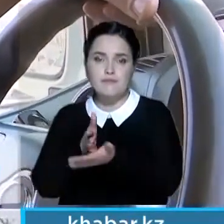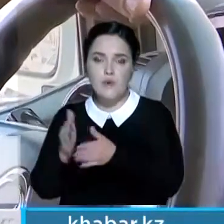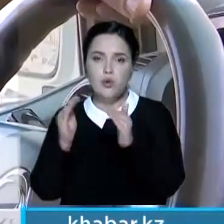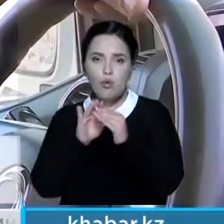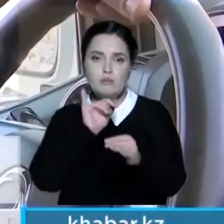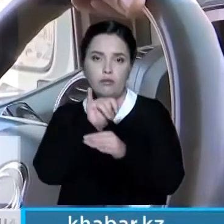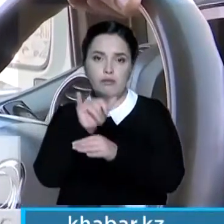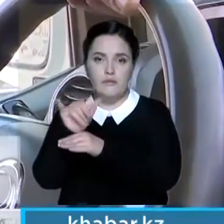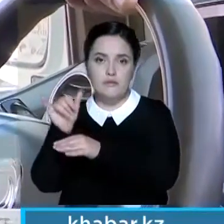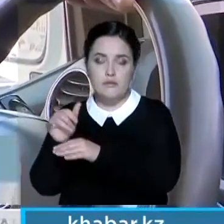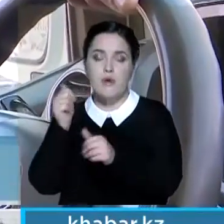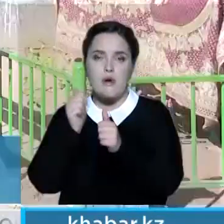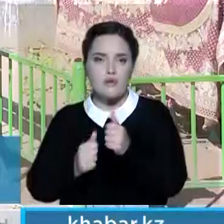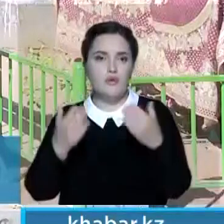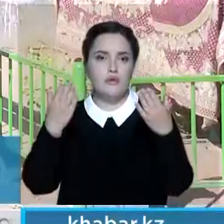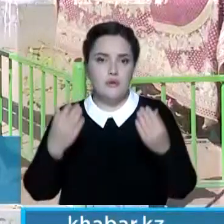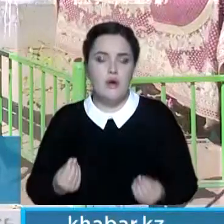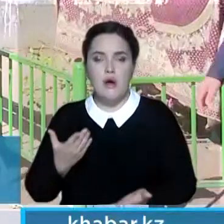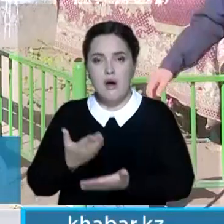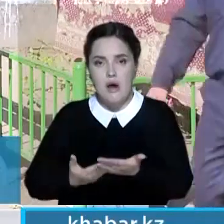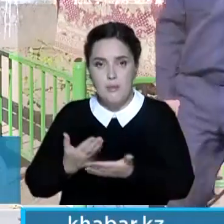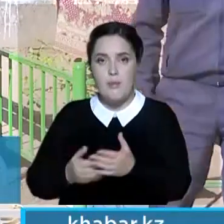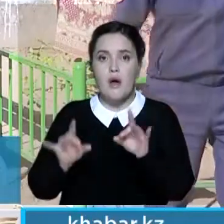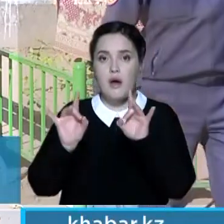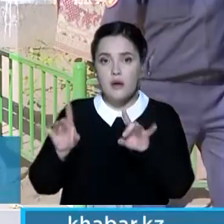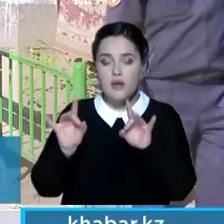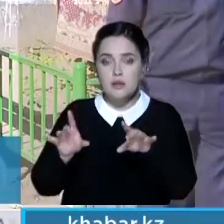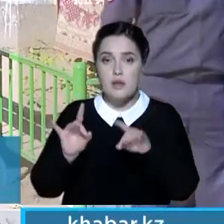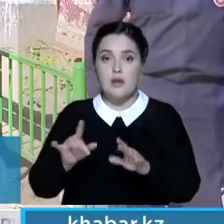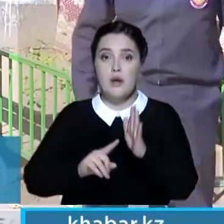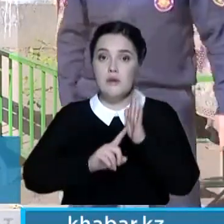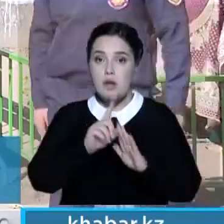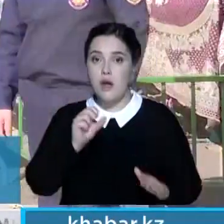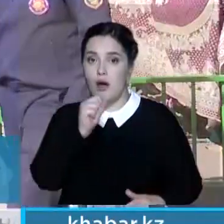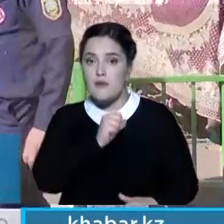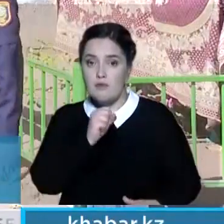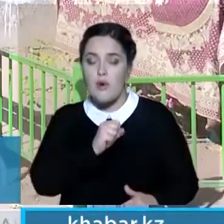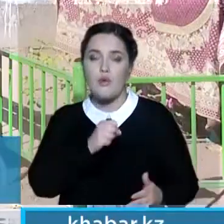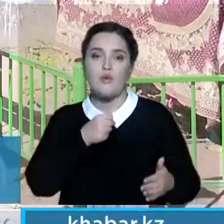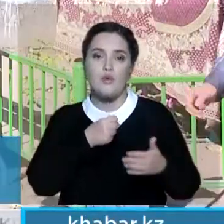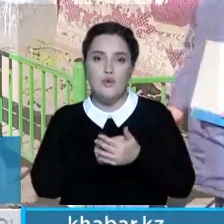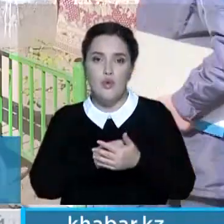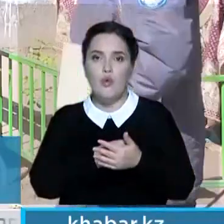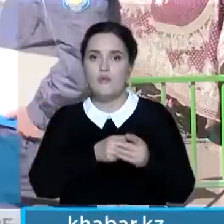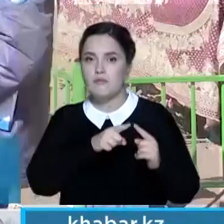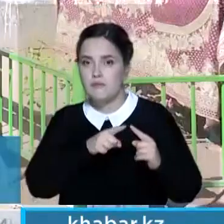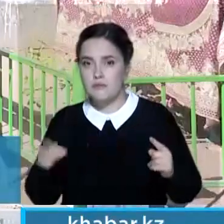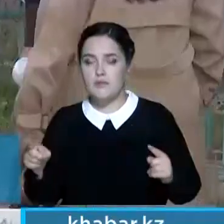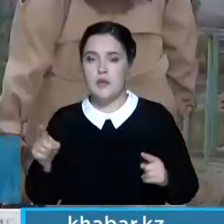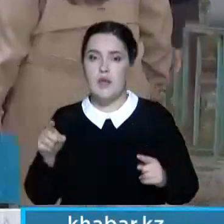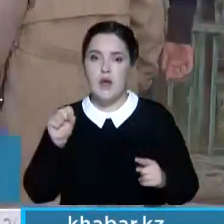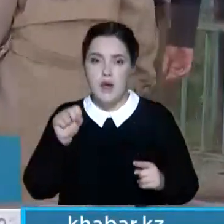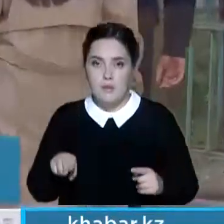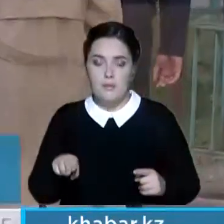мы проводим ежедневные объезды. Работу по профилактике начали с августа месяца и продолжат весь отопительный сезон, то есть до